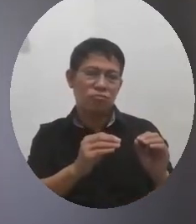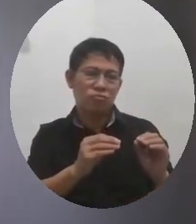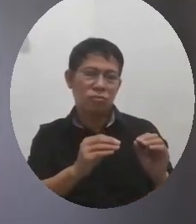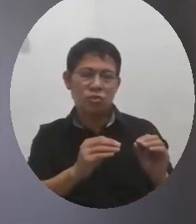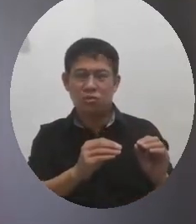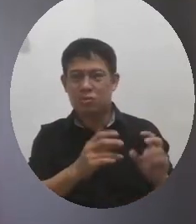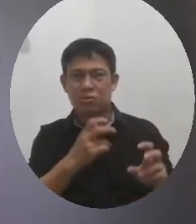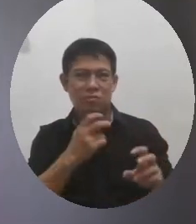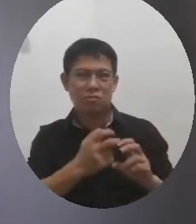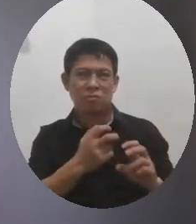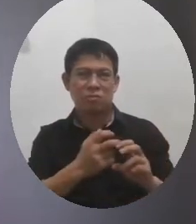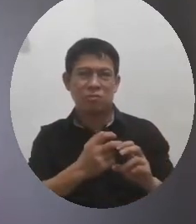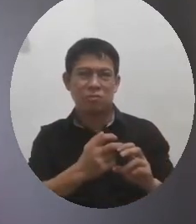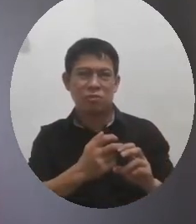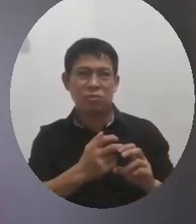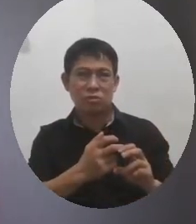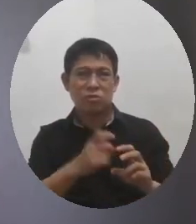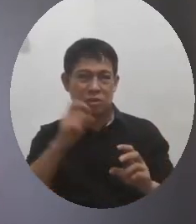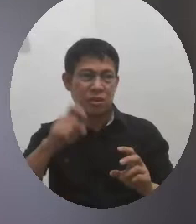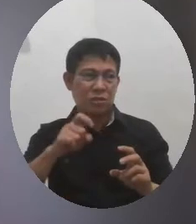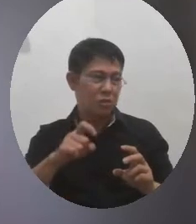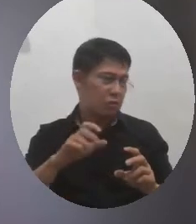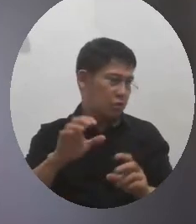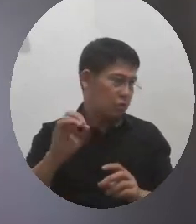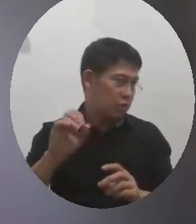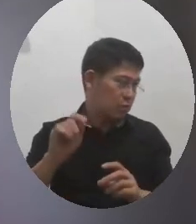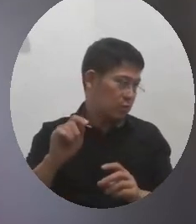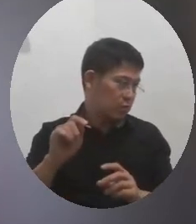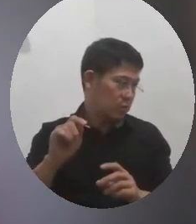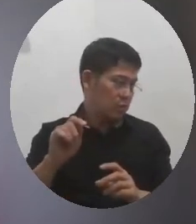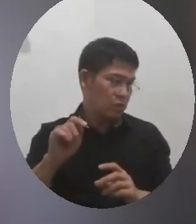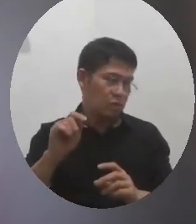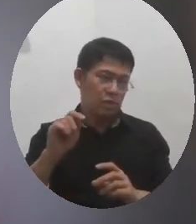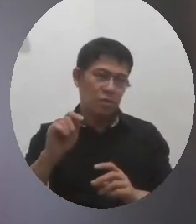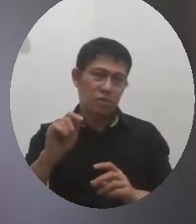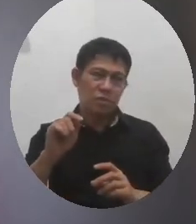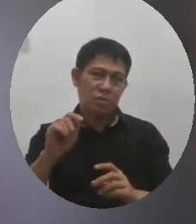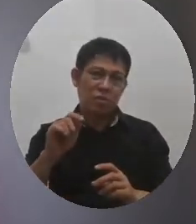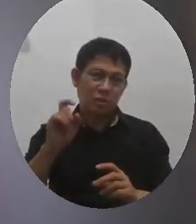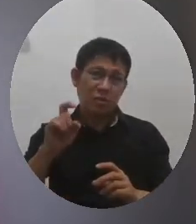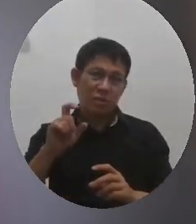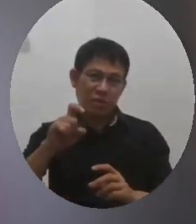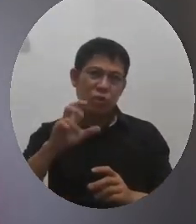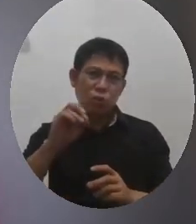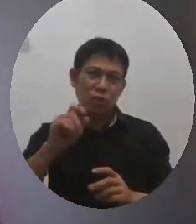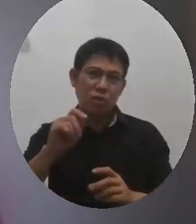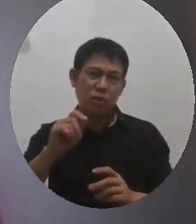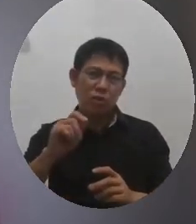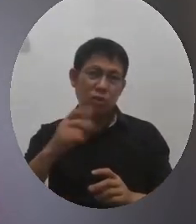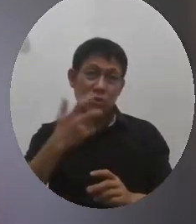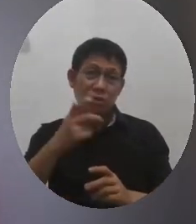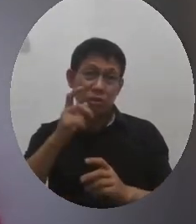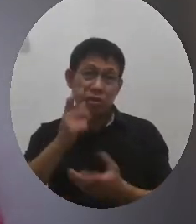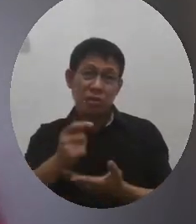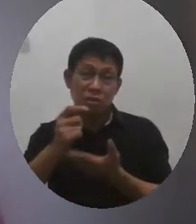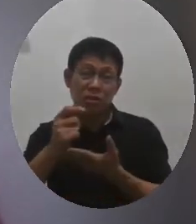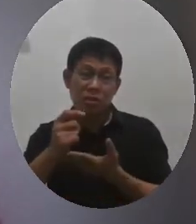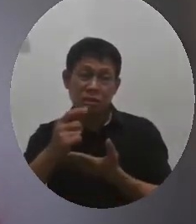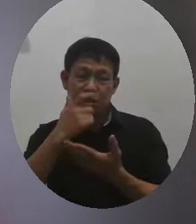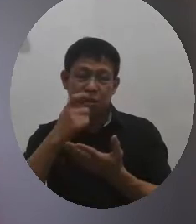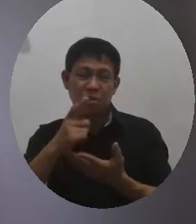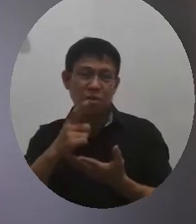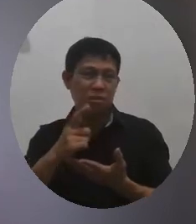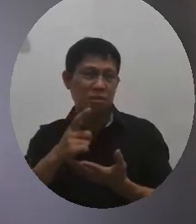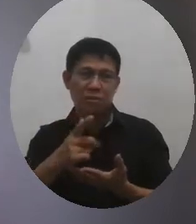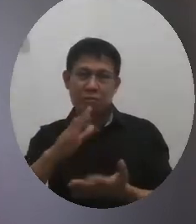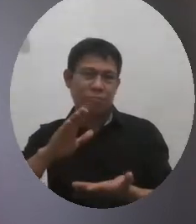kay Rap-Rap, lagi na may miligro yan dahil sa kinakailang extra income yan eh. Dahil yung kanilang kinikita mag-asawa